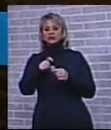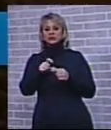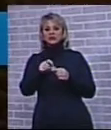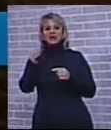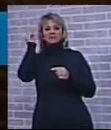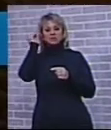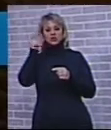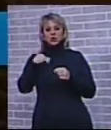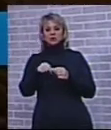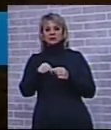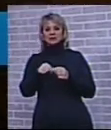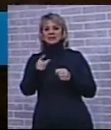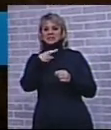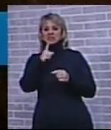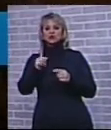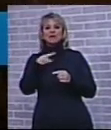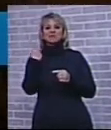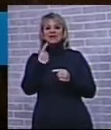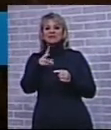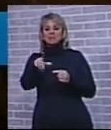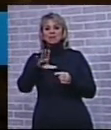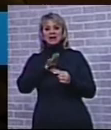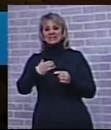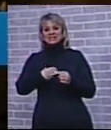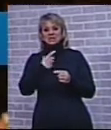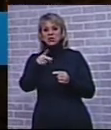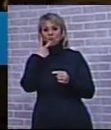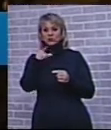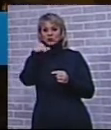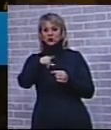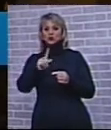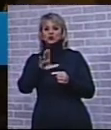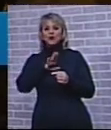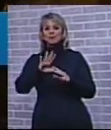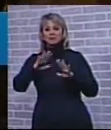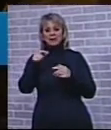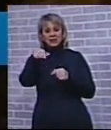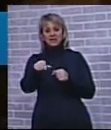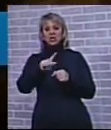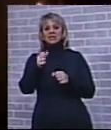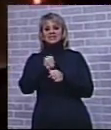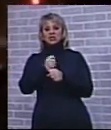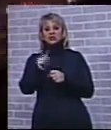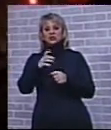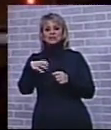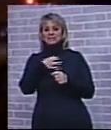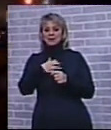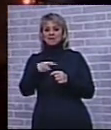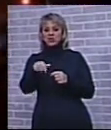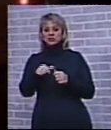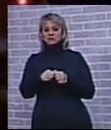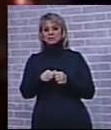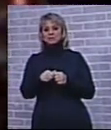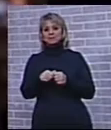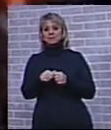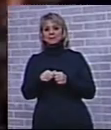очень впечатлен. Сказал, что ему впервые стало страшно, увидев то, что на экране он делает, что с ним произошло.